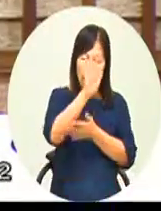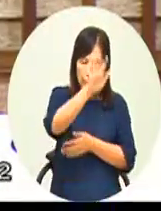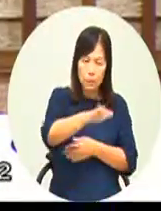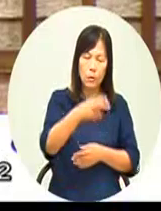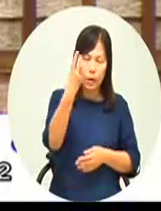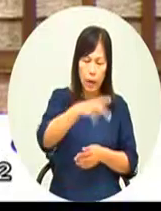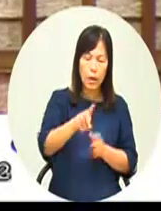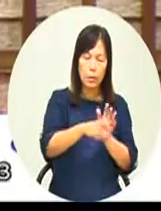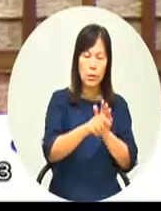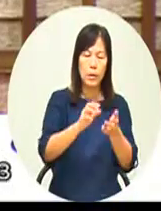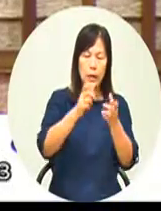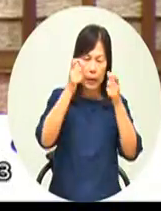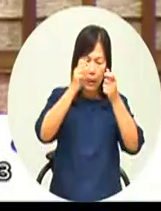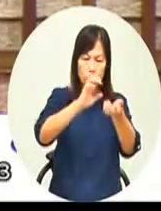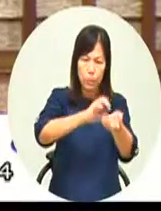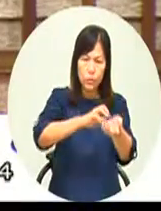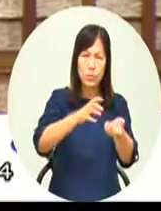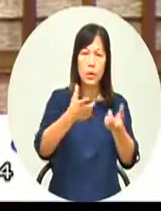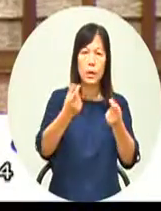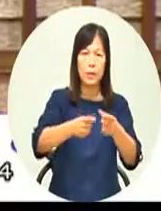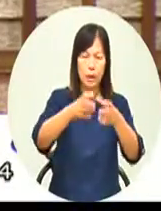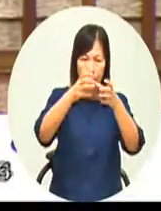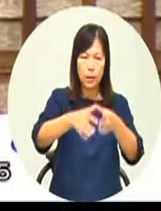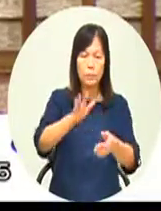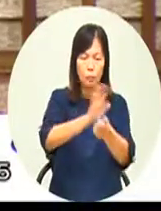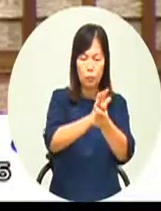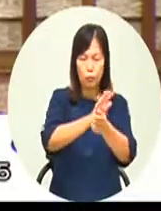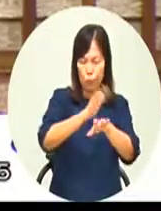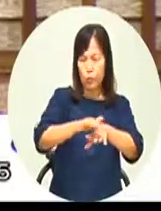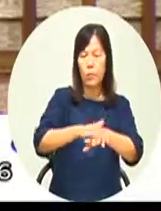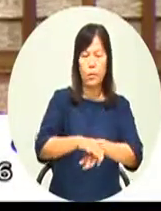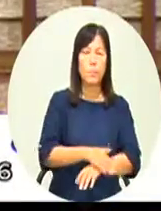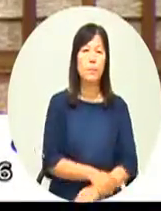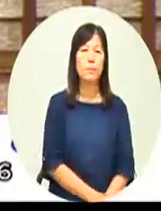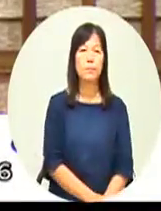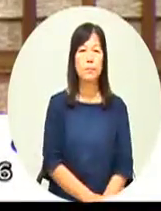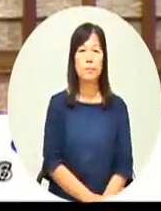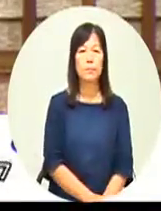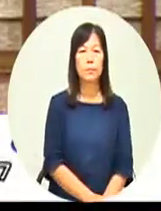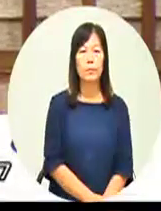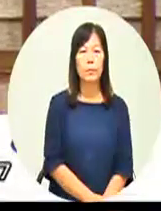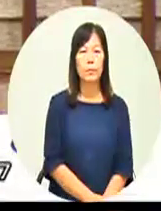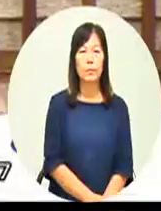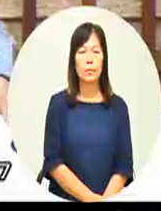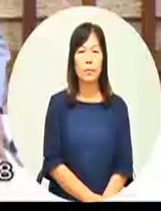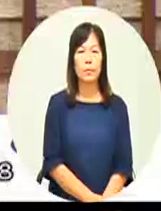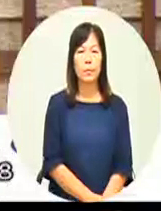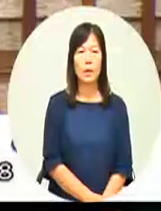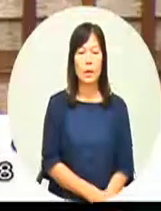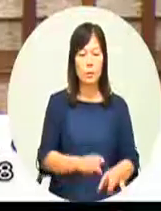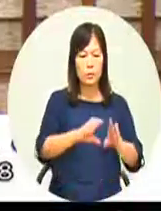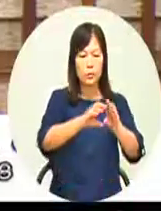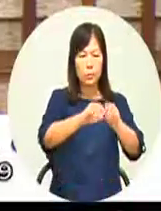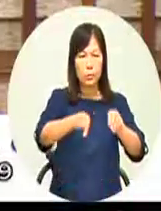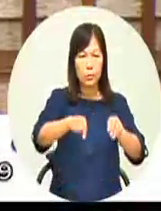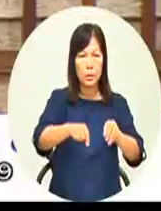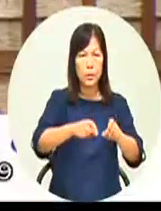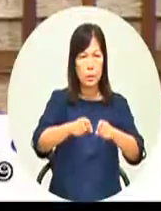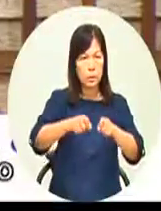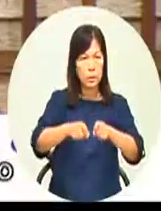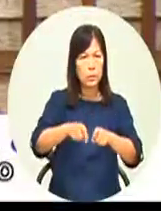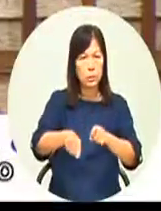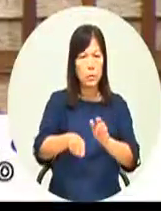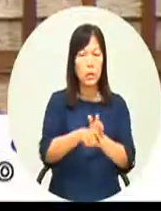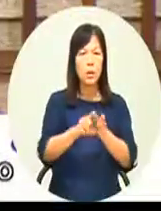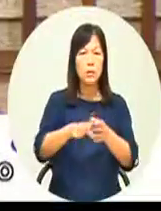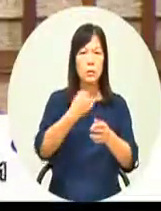谓的高一也会在那边开始做服务哦。那这土地的开发计划，因为我想捷运